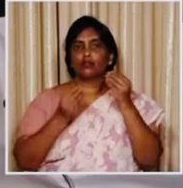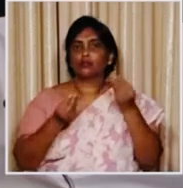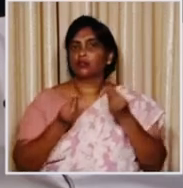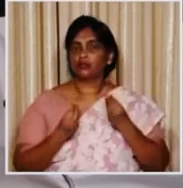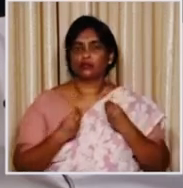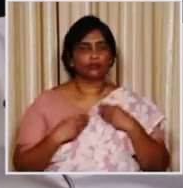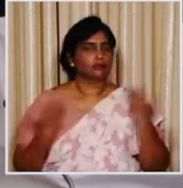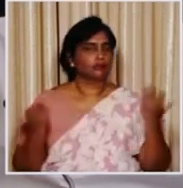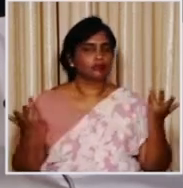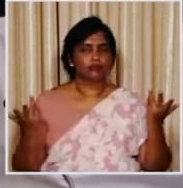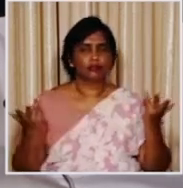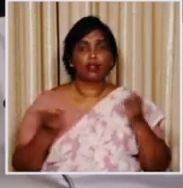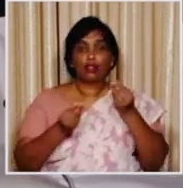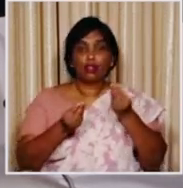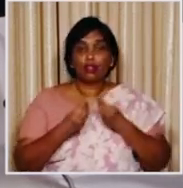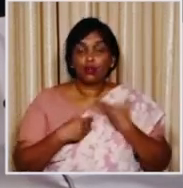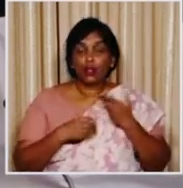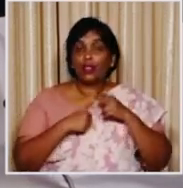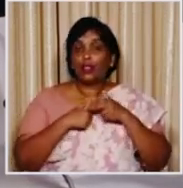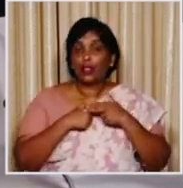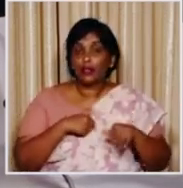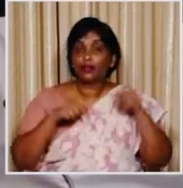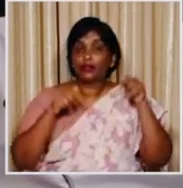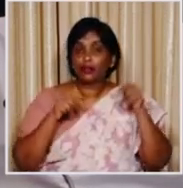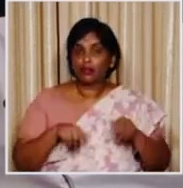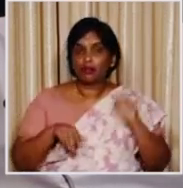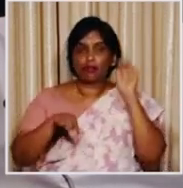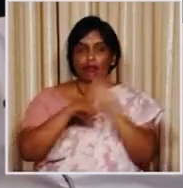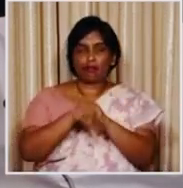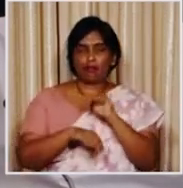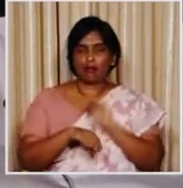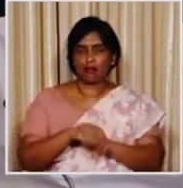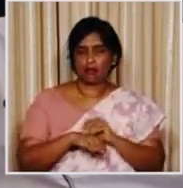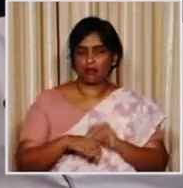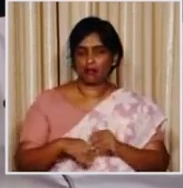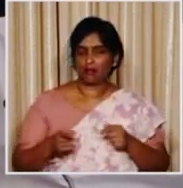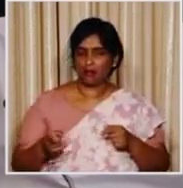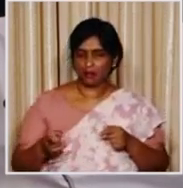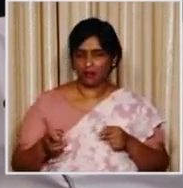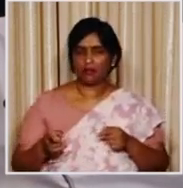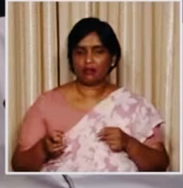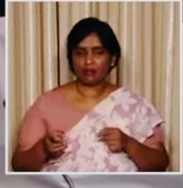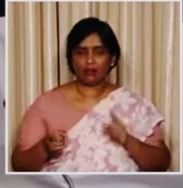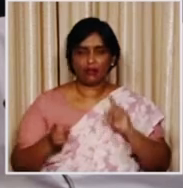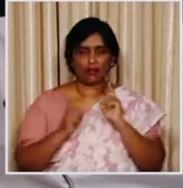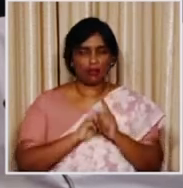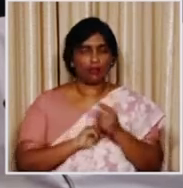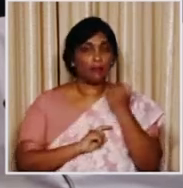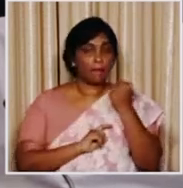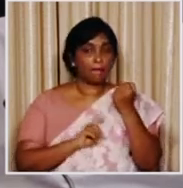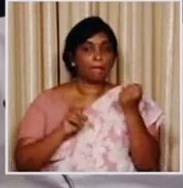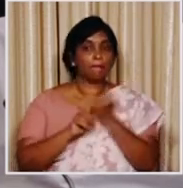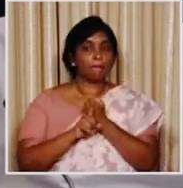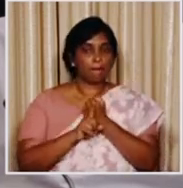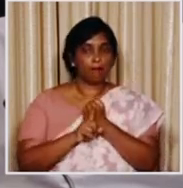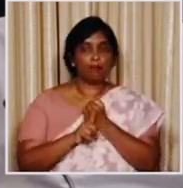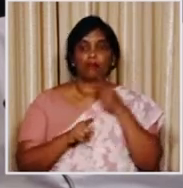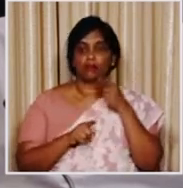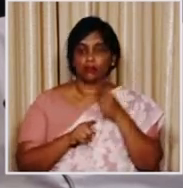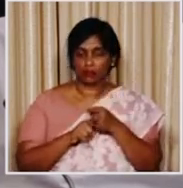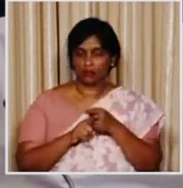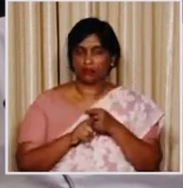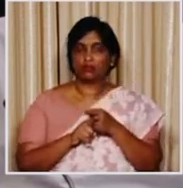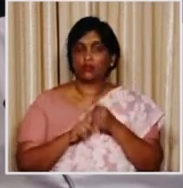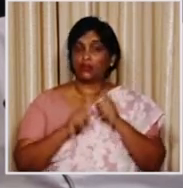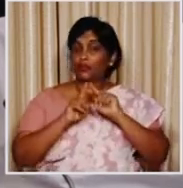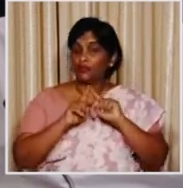නැහැ. ලැබුණ නැති එකට හේතු තමයි දැන් හෙලිදරව් වෙන්නේ. මෙතන සංගුණ හස්තයෝ ඉඳගෙන ඒවා